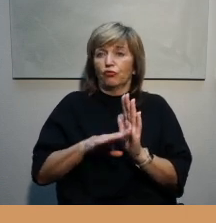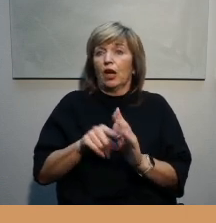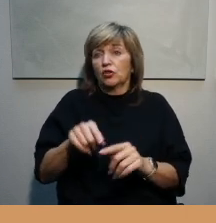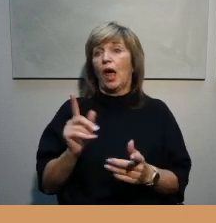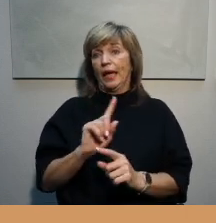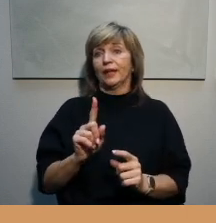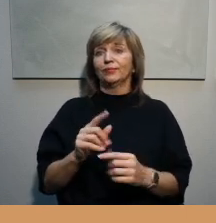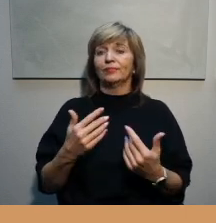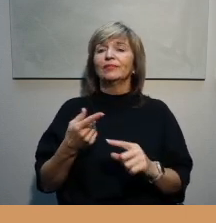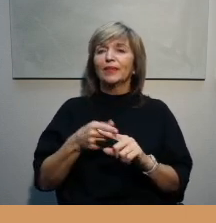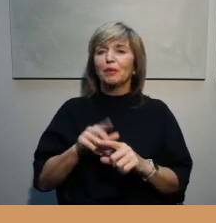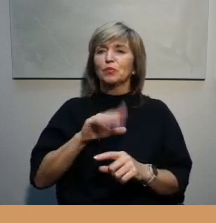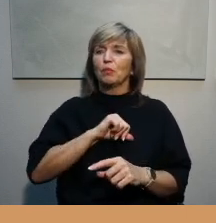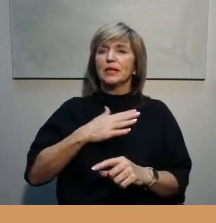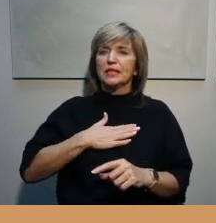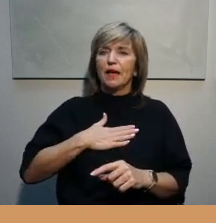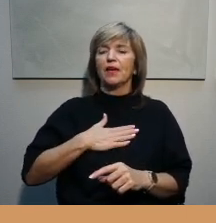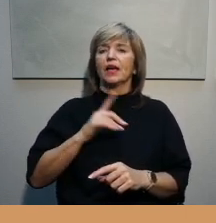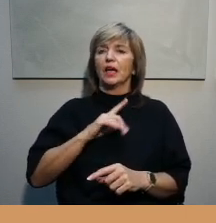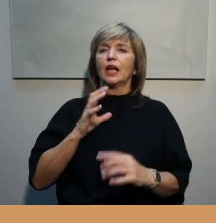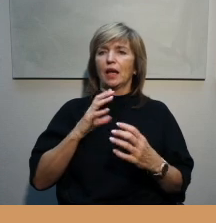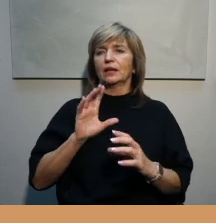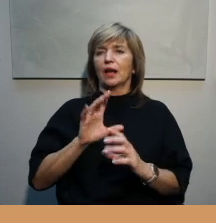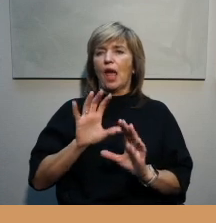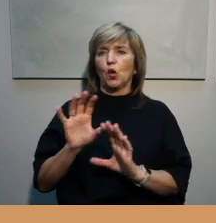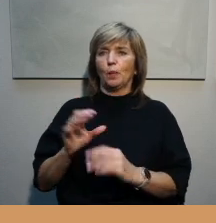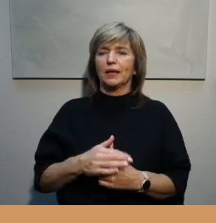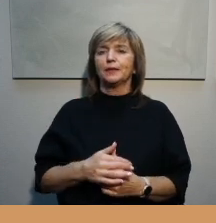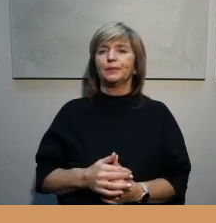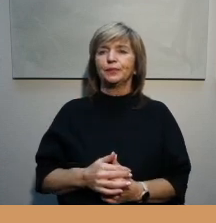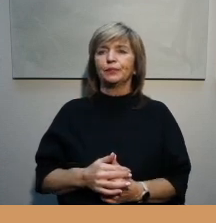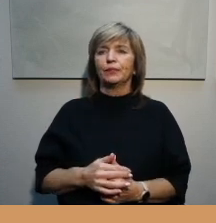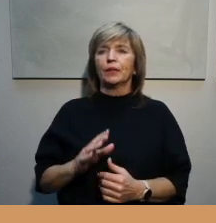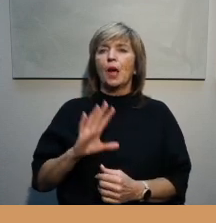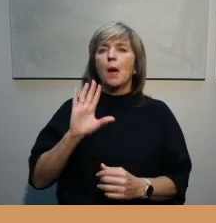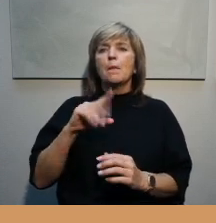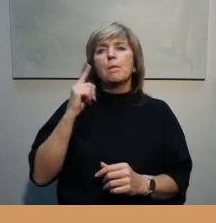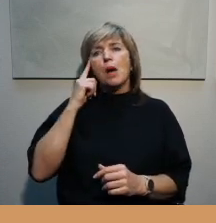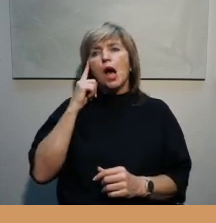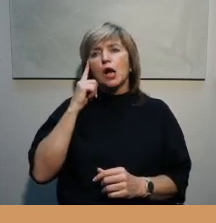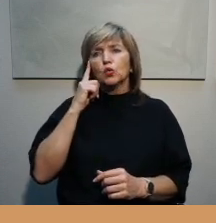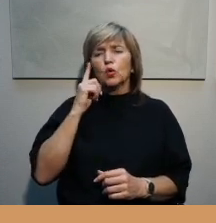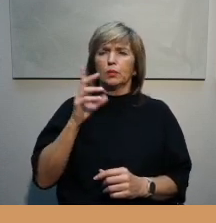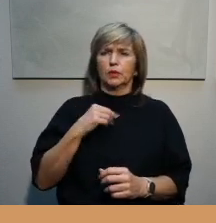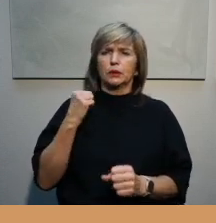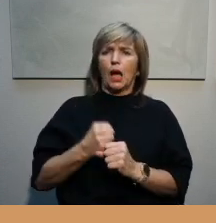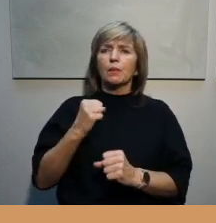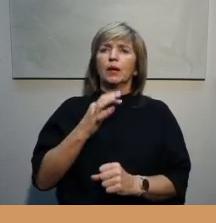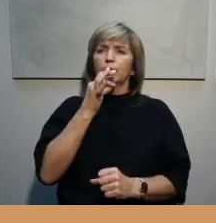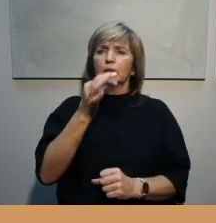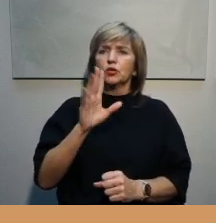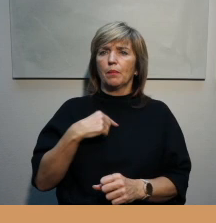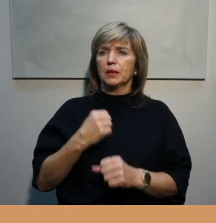ir. Tāpēc mums par sevi ir ļoti, ļoti jārūpējas. Pārdomām vēl skarbāk varbūt izteikšos, ja